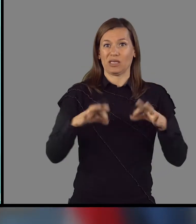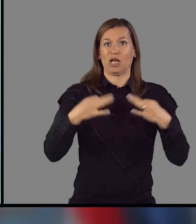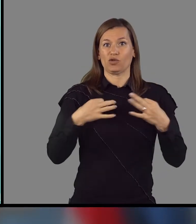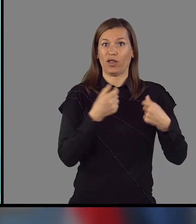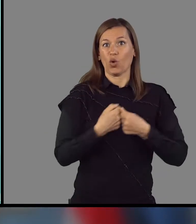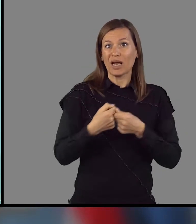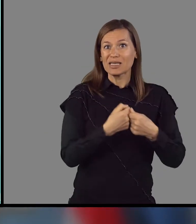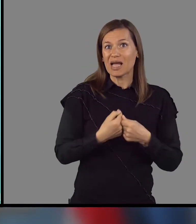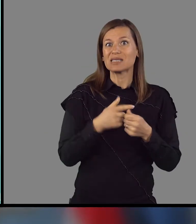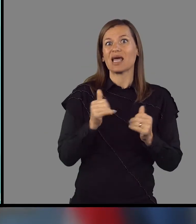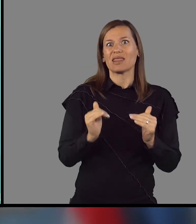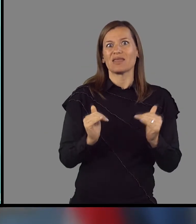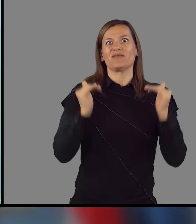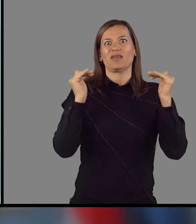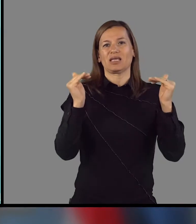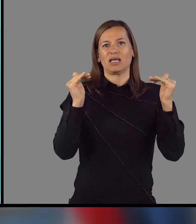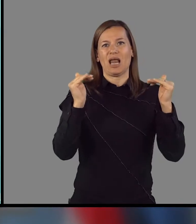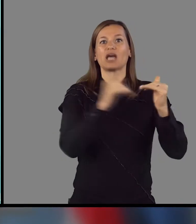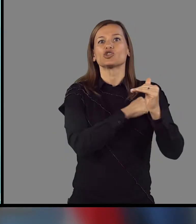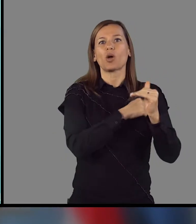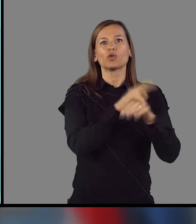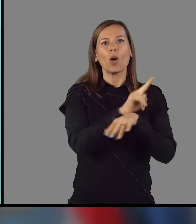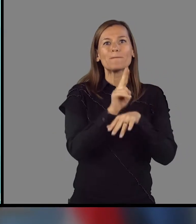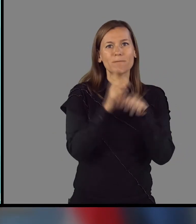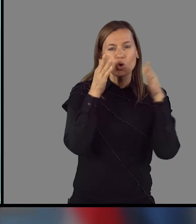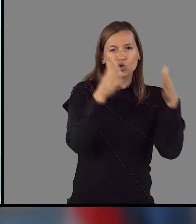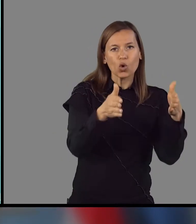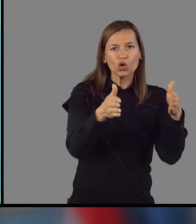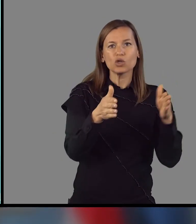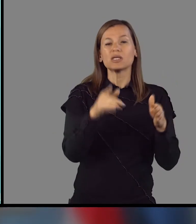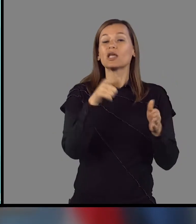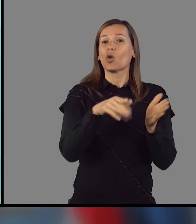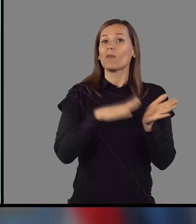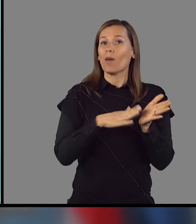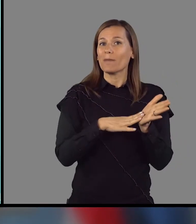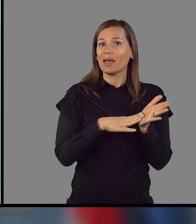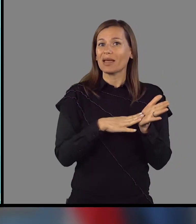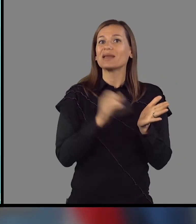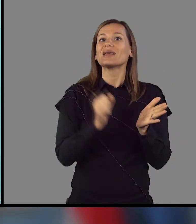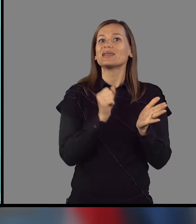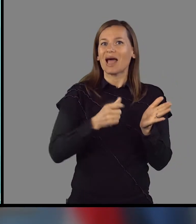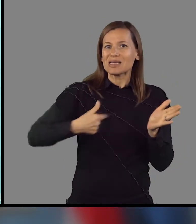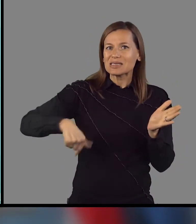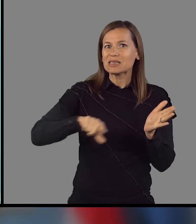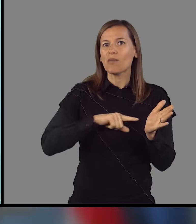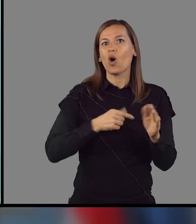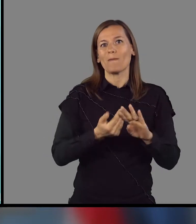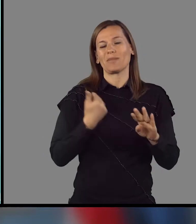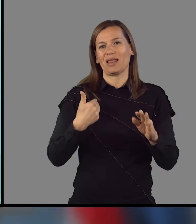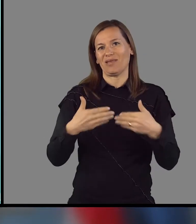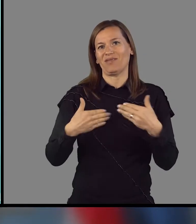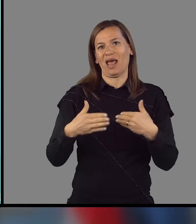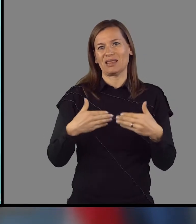Svetovna zdravstvena organizacija dvignila stopnjo pozornosti in pomeni, da smo